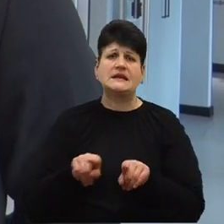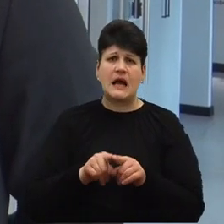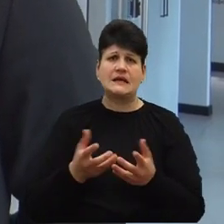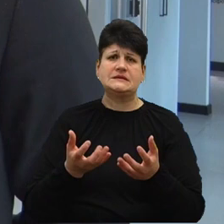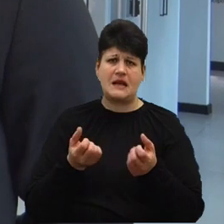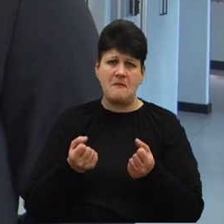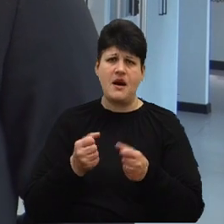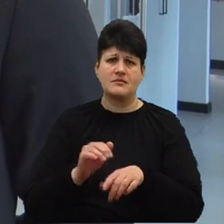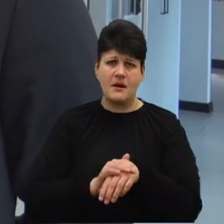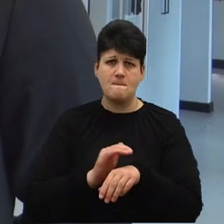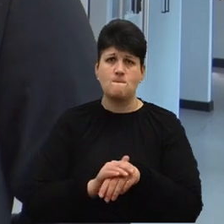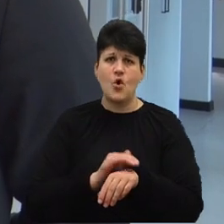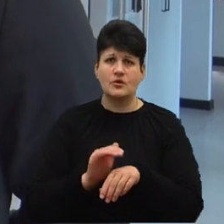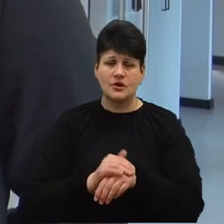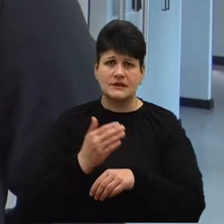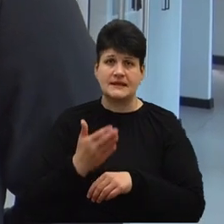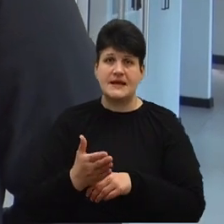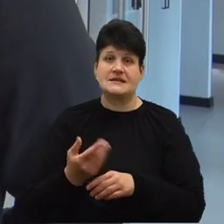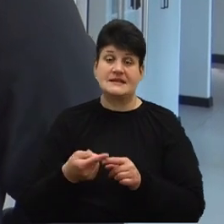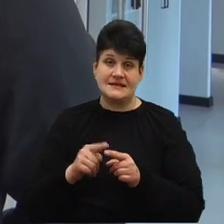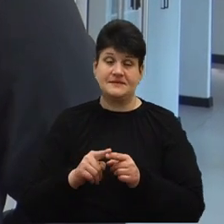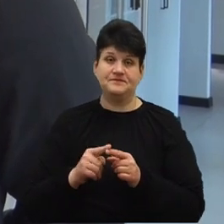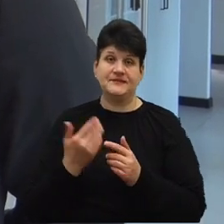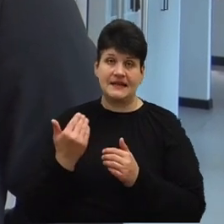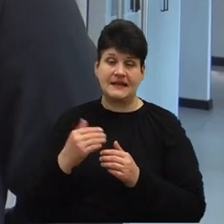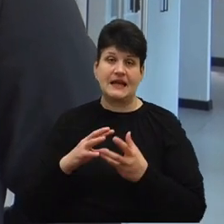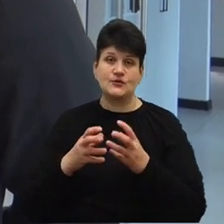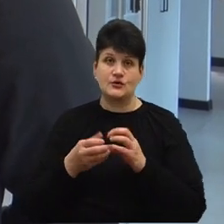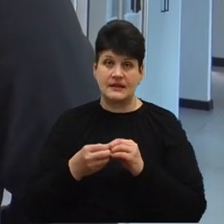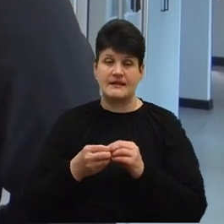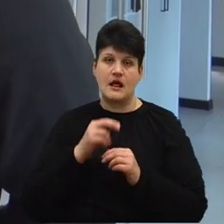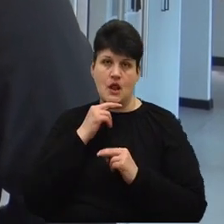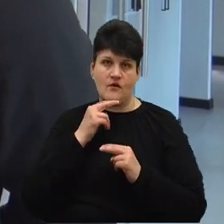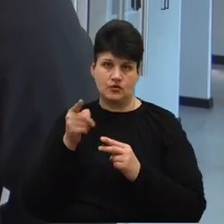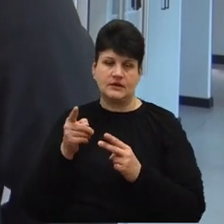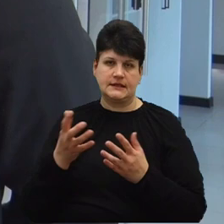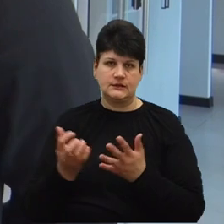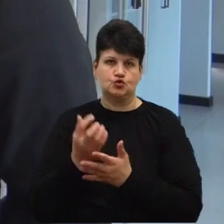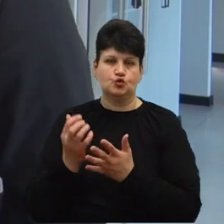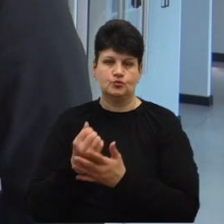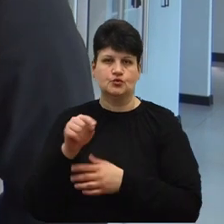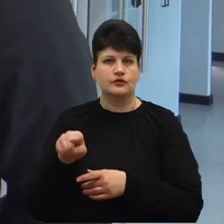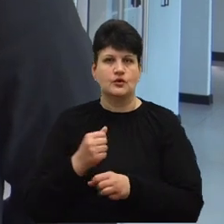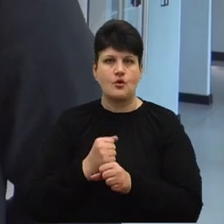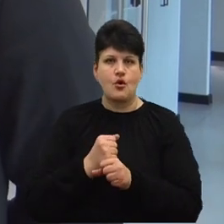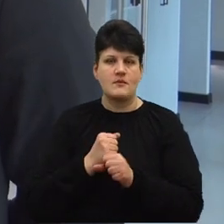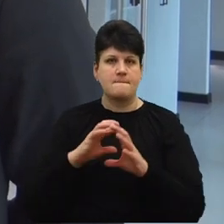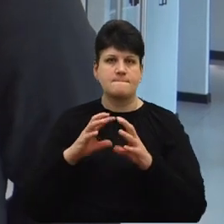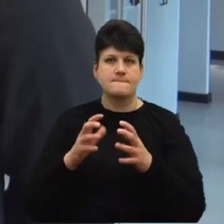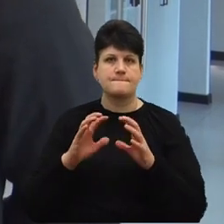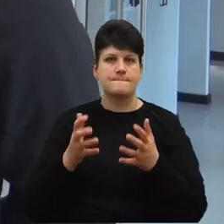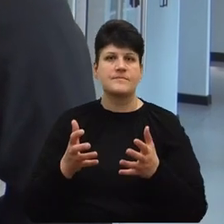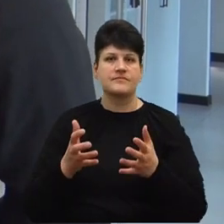молодець, не дуже вплинуть на їхній результат, але увага до їхніх здобутків, до того, що вони роблять на міжнародній арені,